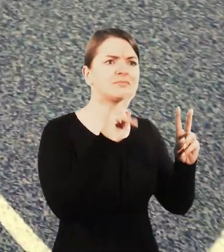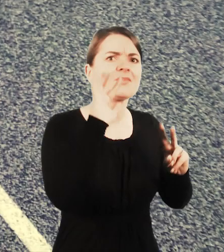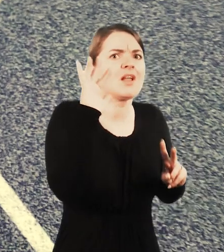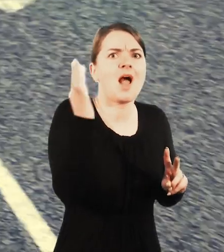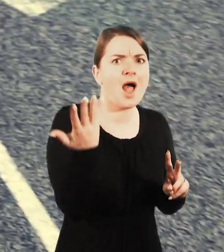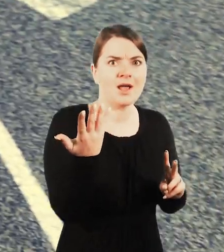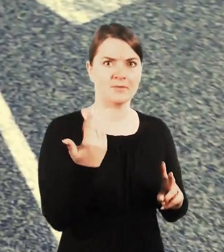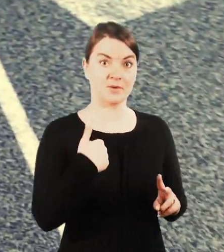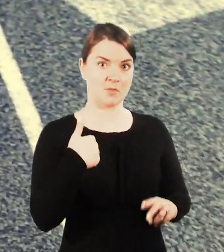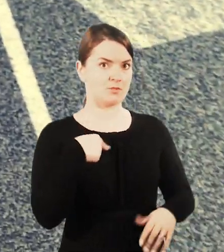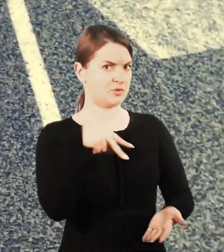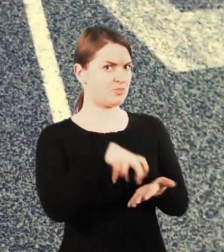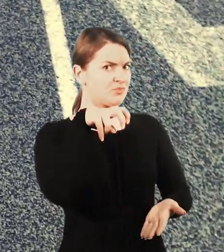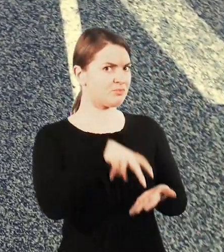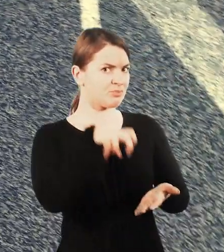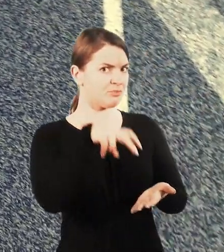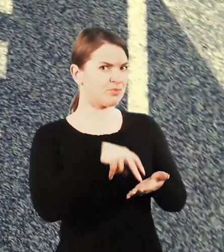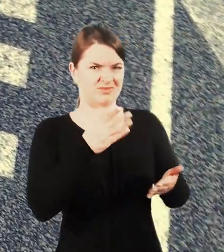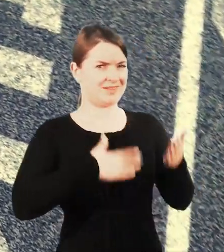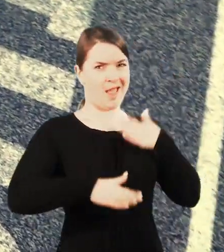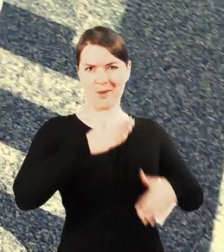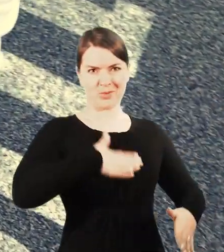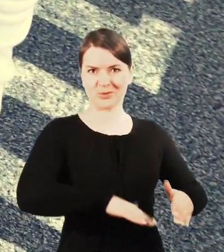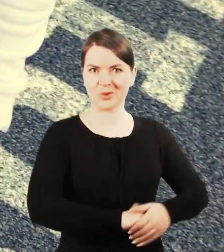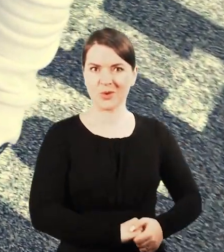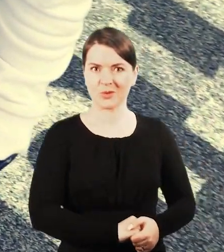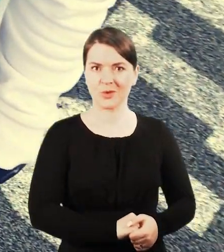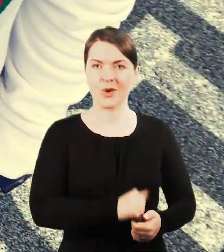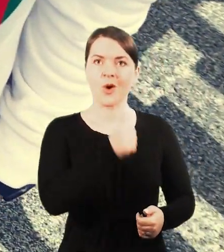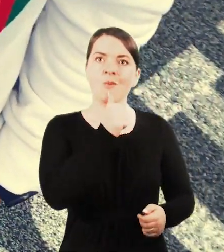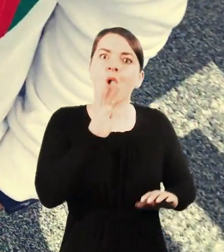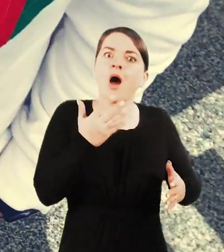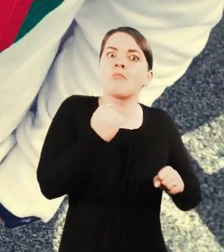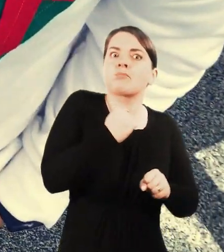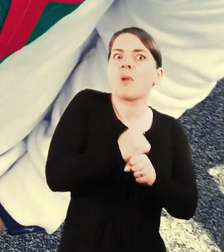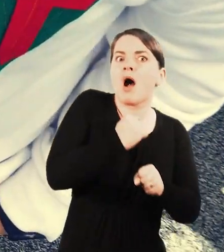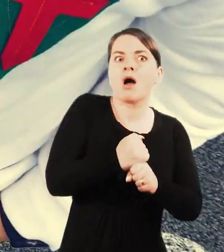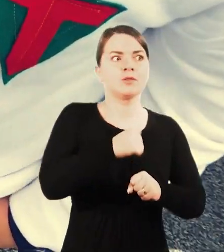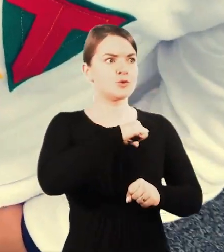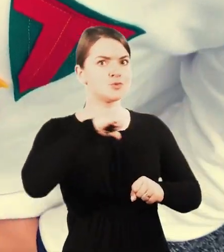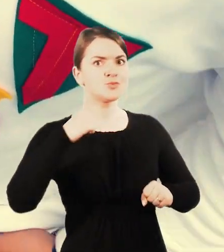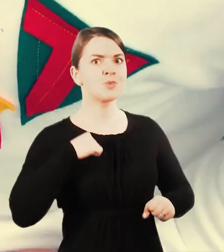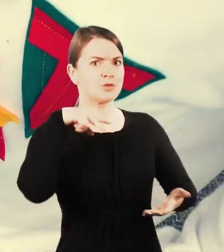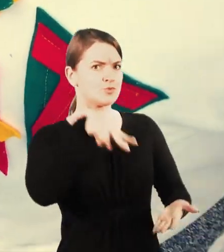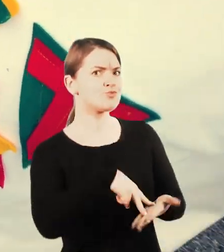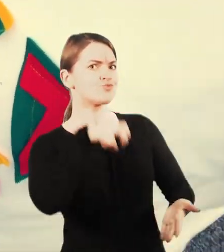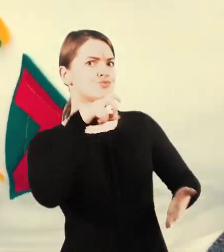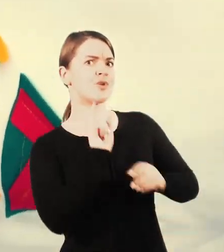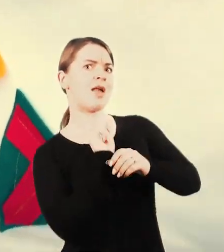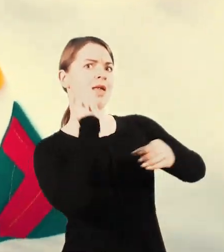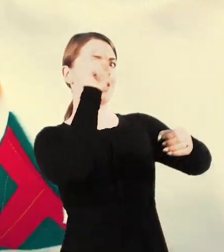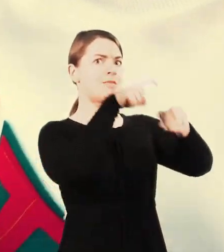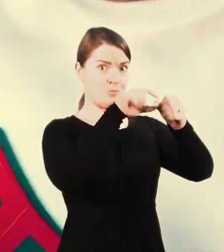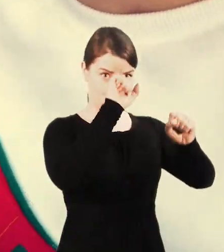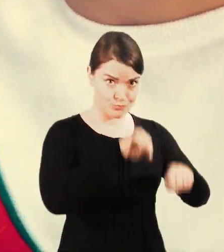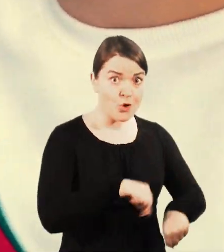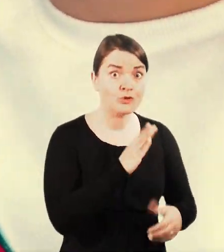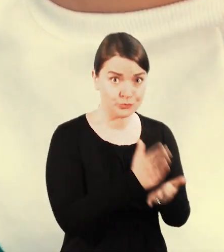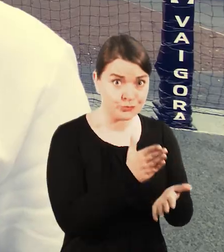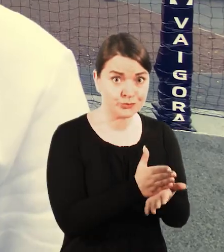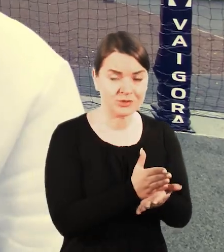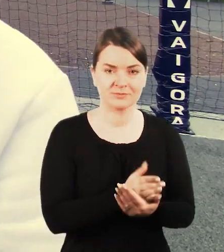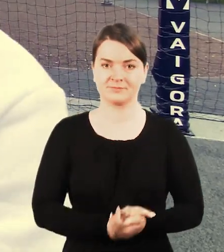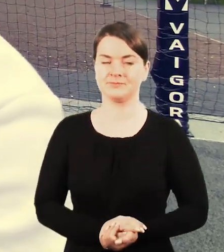tas klumpakojis šokamas, bet man šokinėti su klumpėmis visai nepatogu, o nėra tokių batų, kad galėčiau lengvai pašokti ir įdėti iš